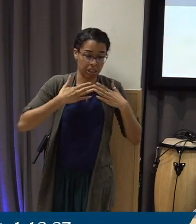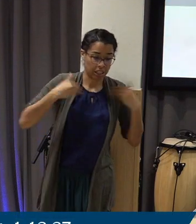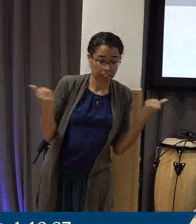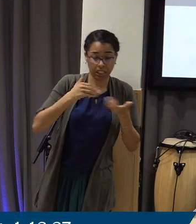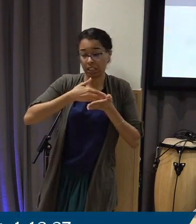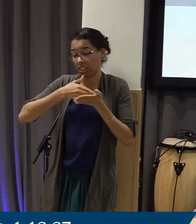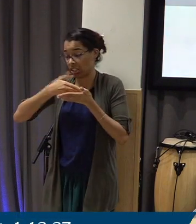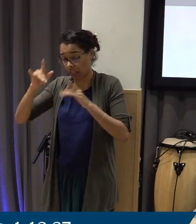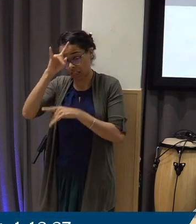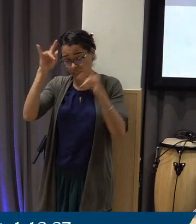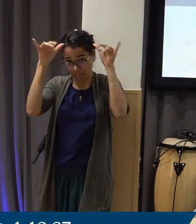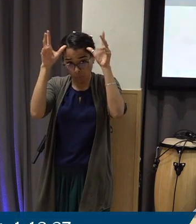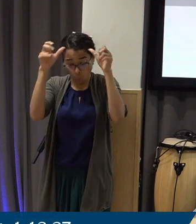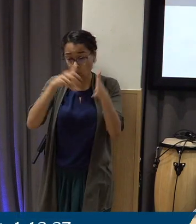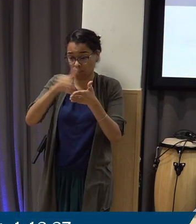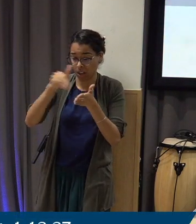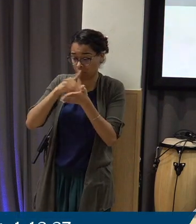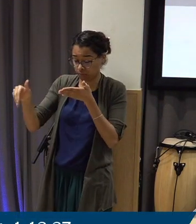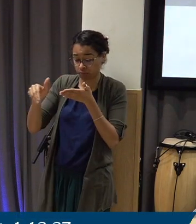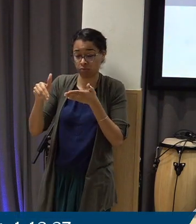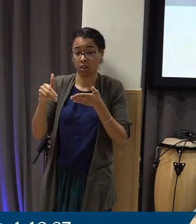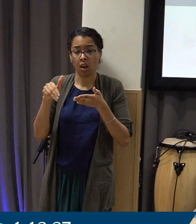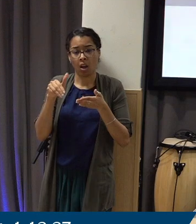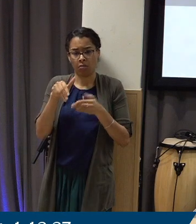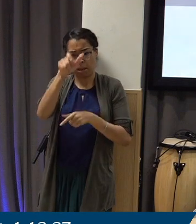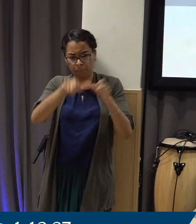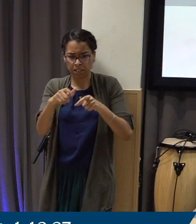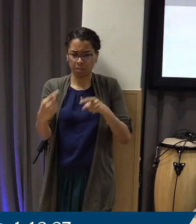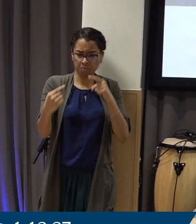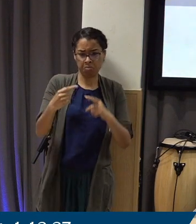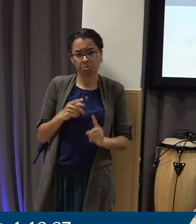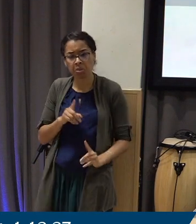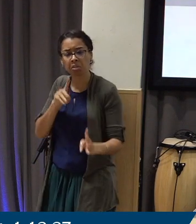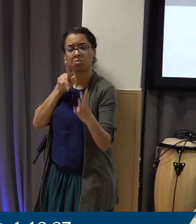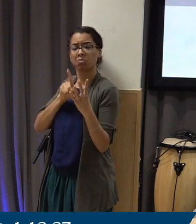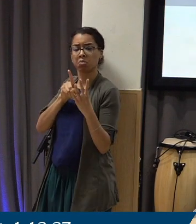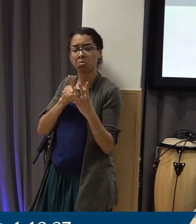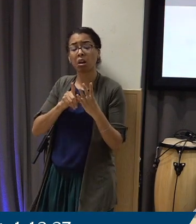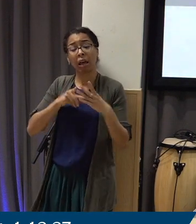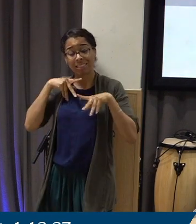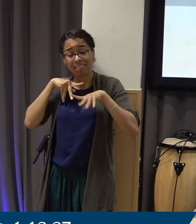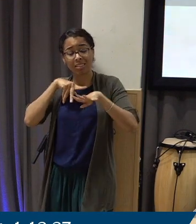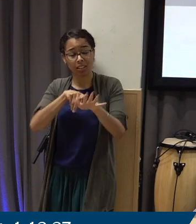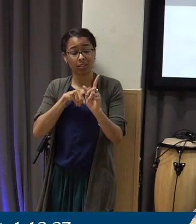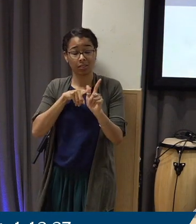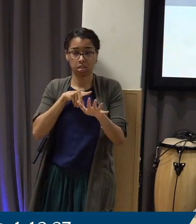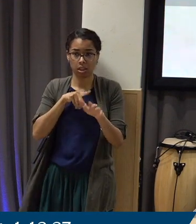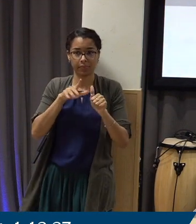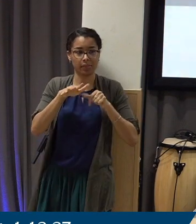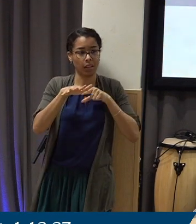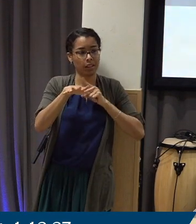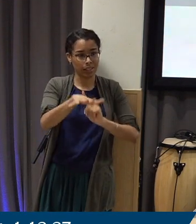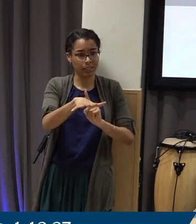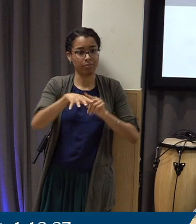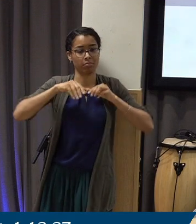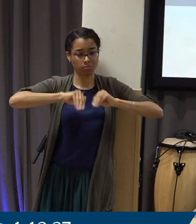démons, Jésus fait face à ses adversaires et instruit ses disciples. C'est tout qui est en accéléré,